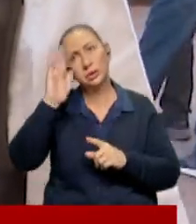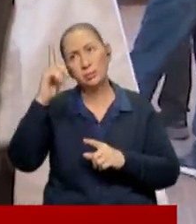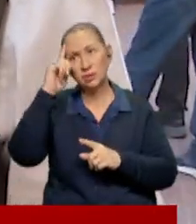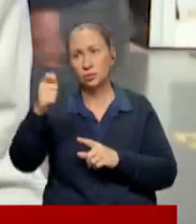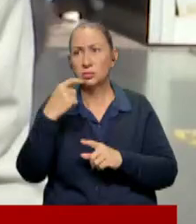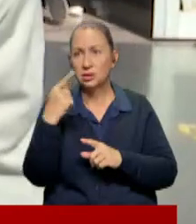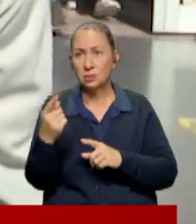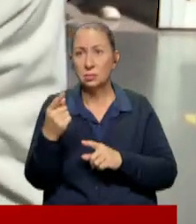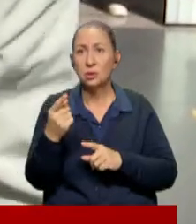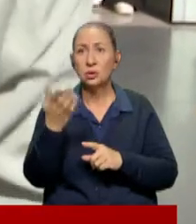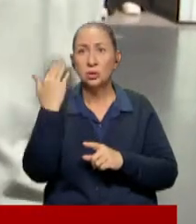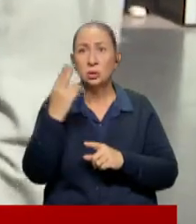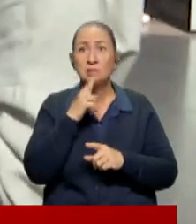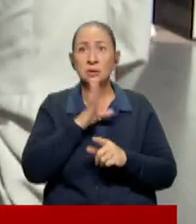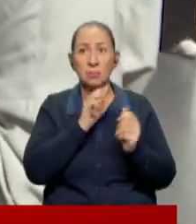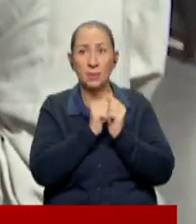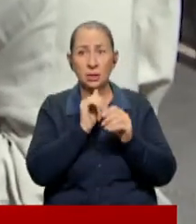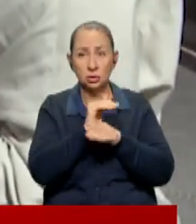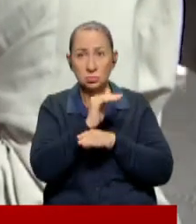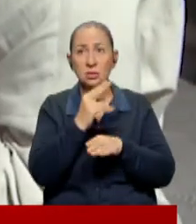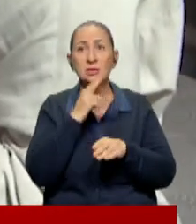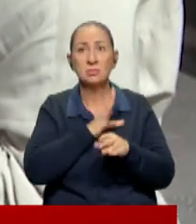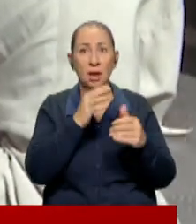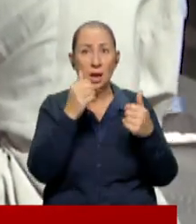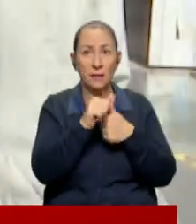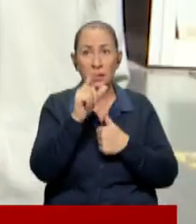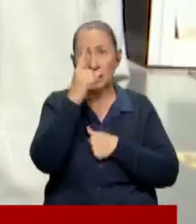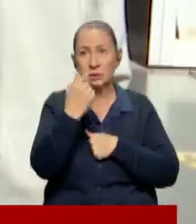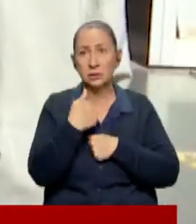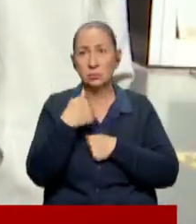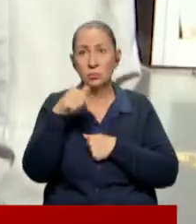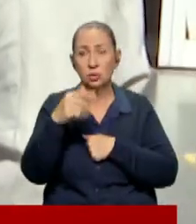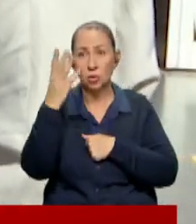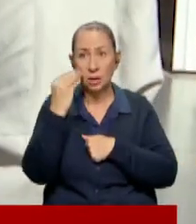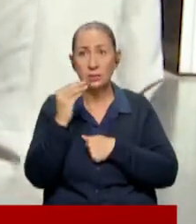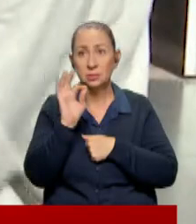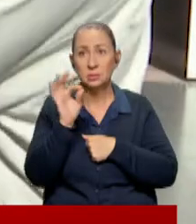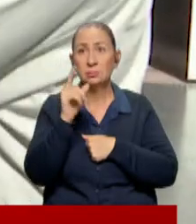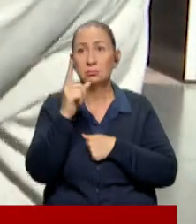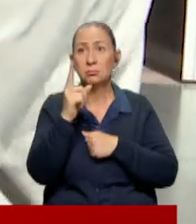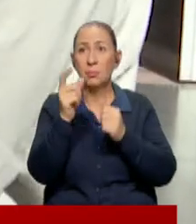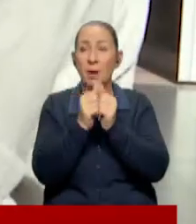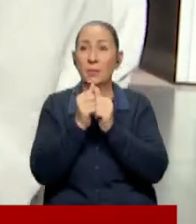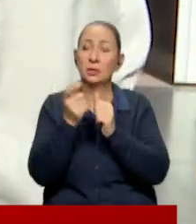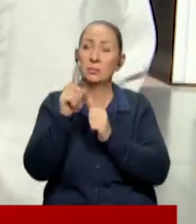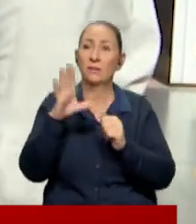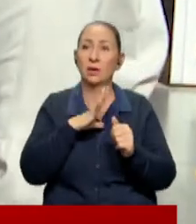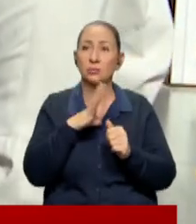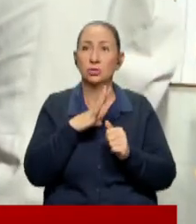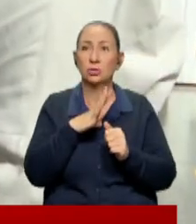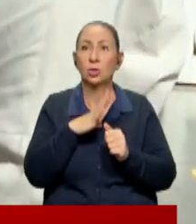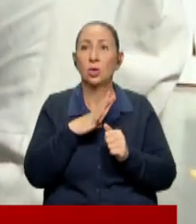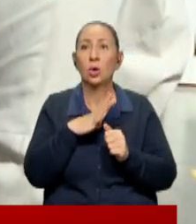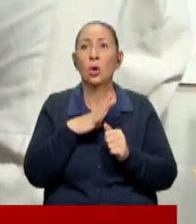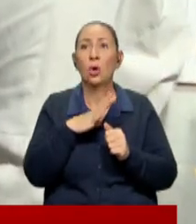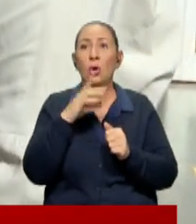müracaat edin demedim. Daha önce evet. Kızımla yaşıyordum. Evet. Kızım evlendi, yalnızım. Bugün öğrendik, doğru. Ha. Biri daha varmış. Ha, şimdi